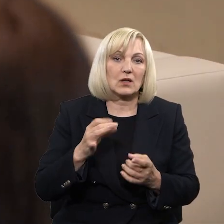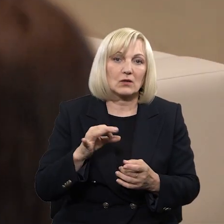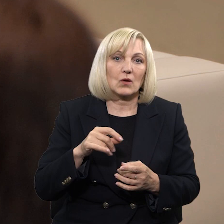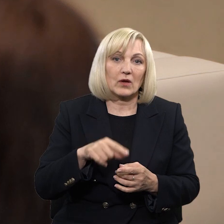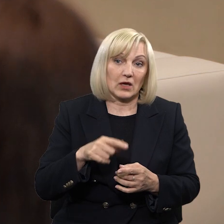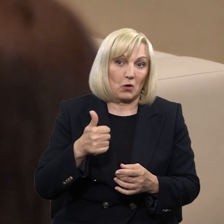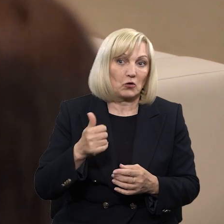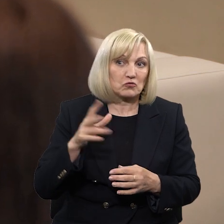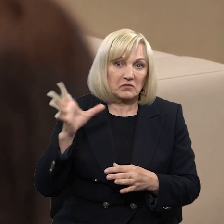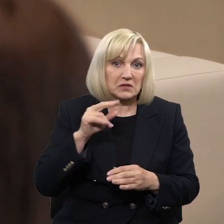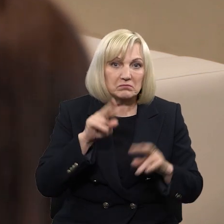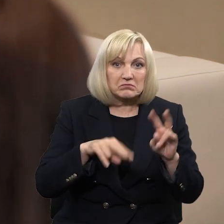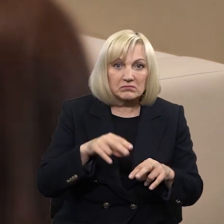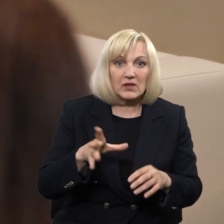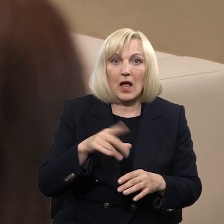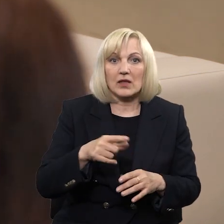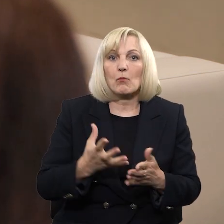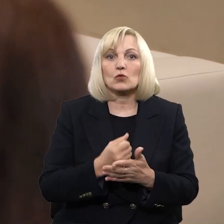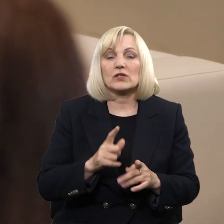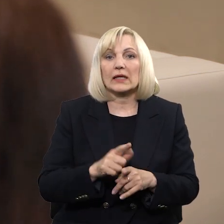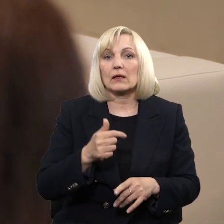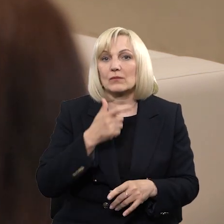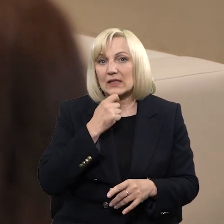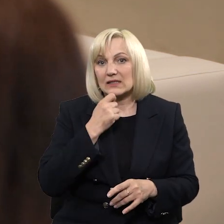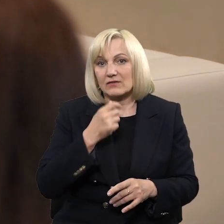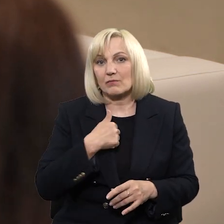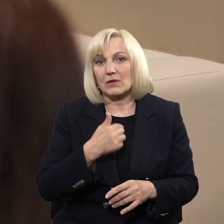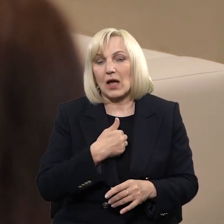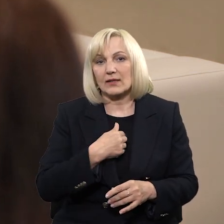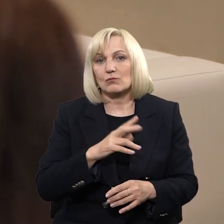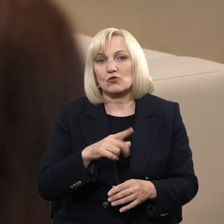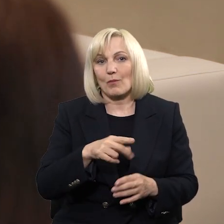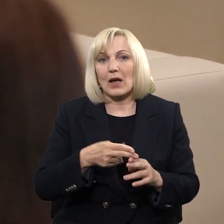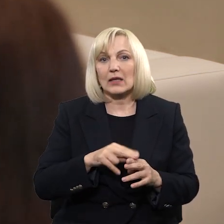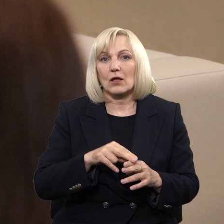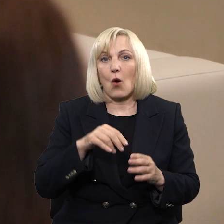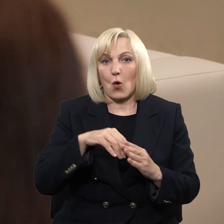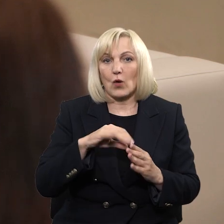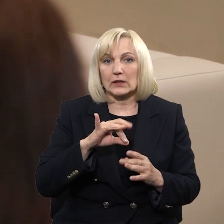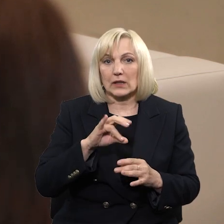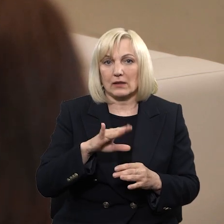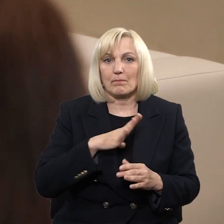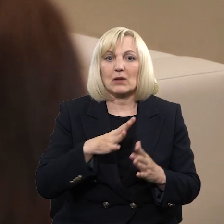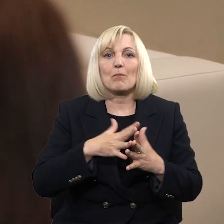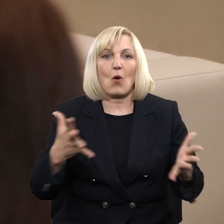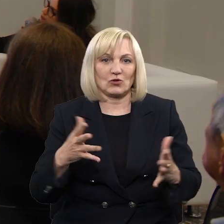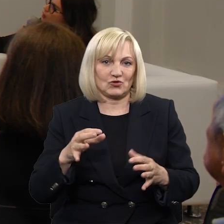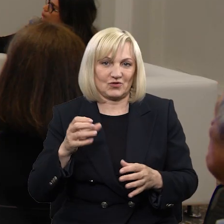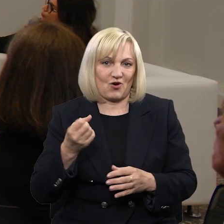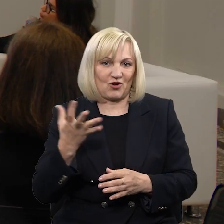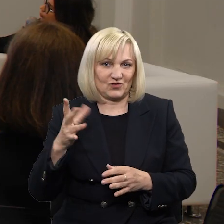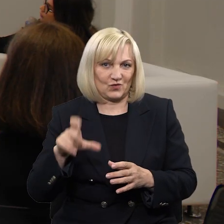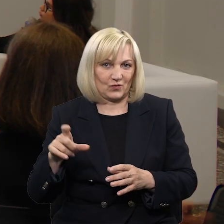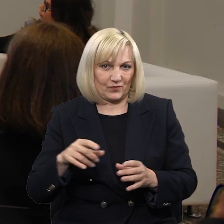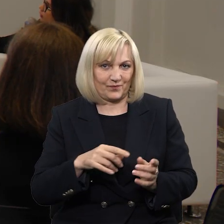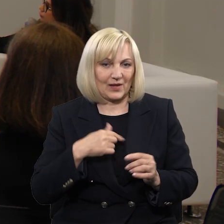но их очень хорошо смотрит они получились такими красивыми что нам хочется чтобы этот контент был доступен чем большим количество людей